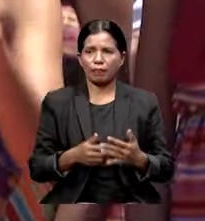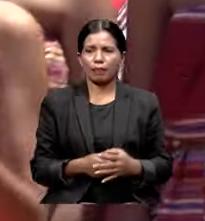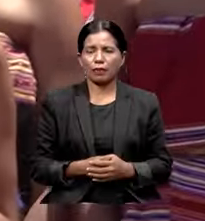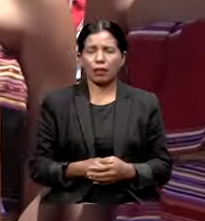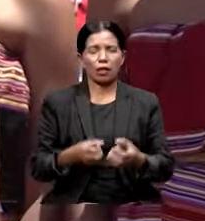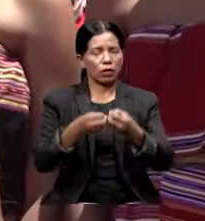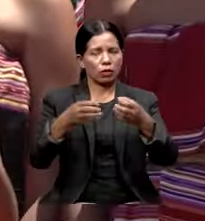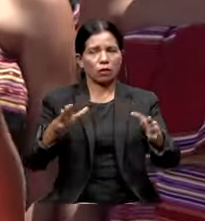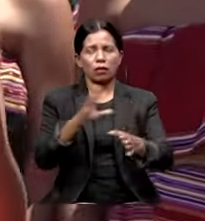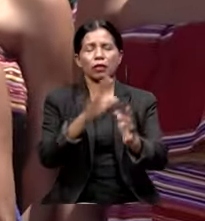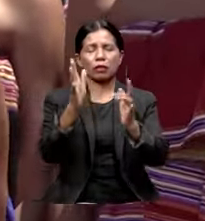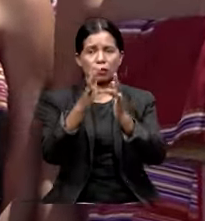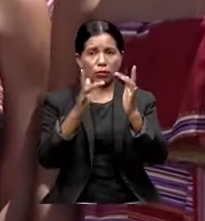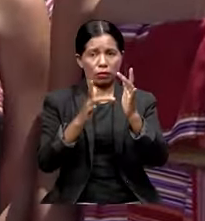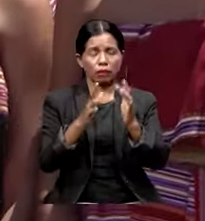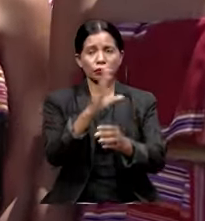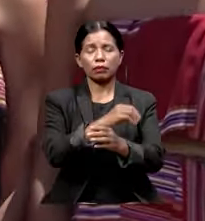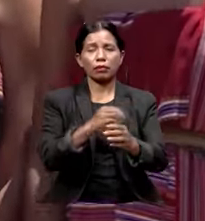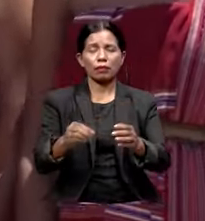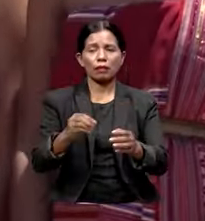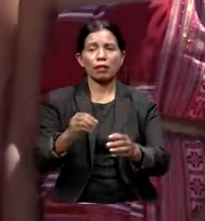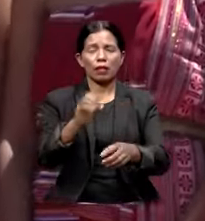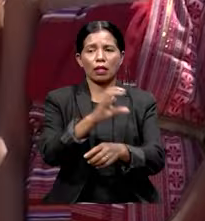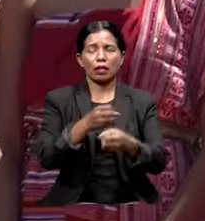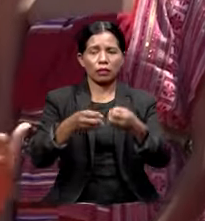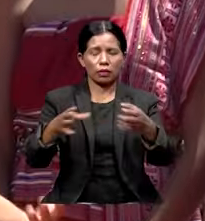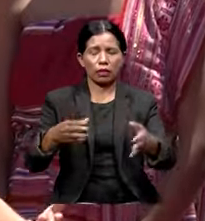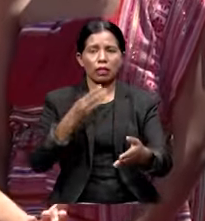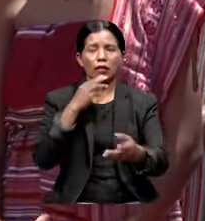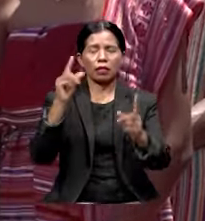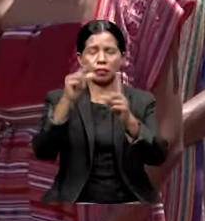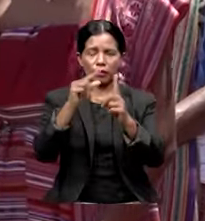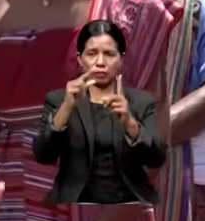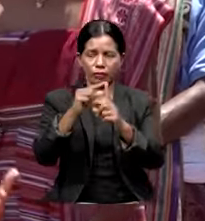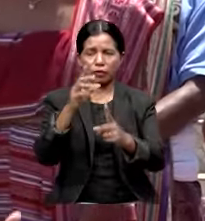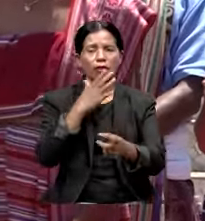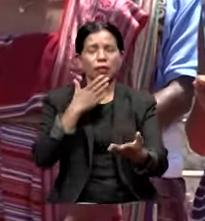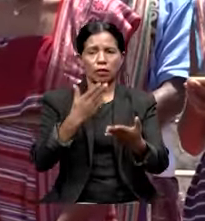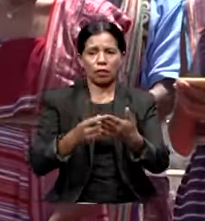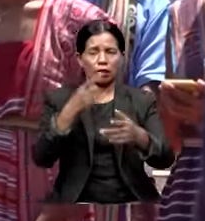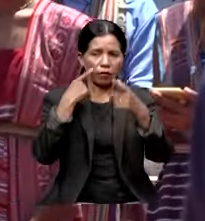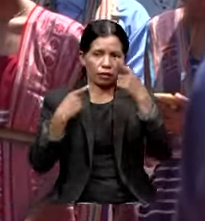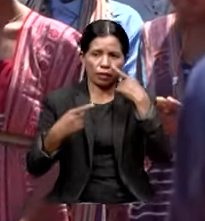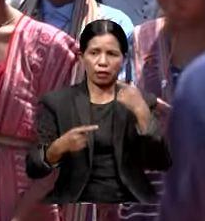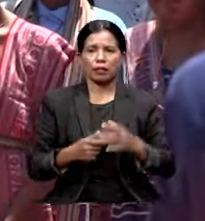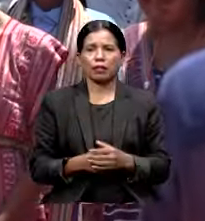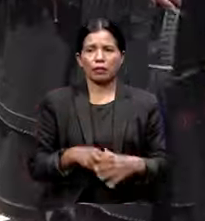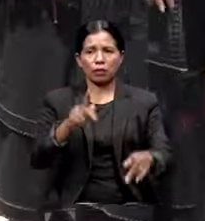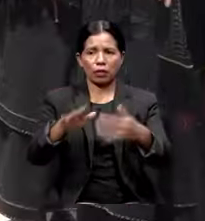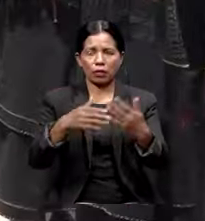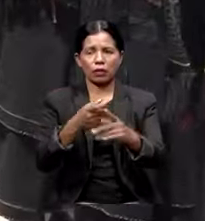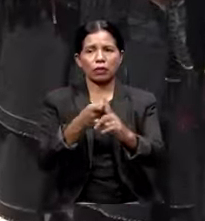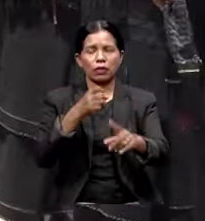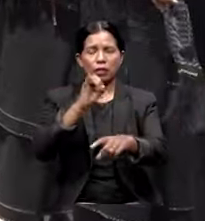husi Khrushchev sarani sir husi paroki Laleia husi kela lia dadolin despedida nian homa tamben. No sarani sir husi